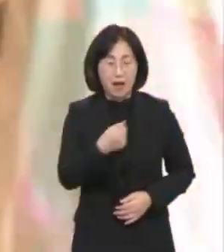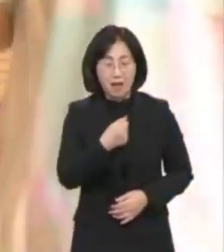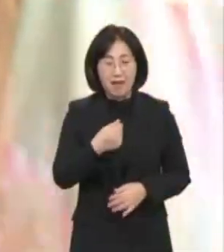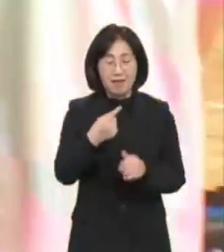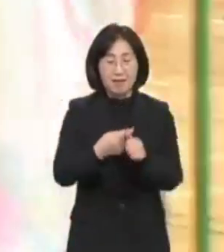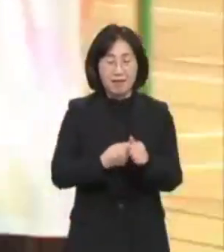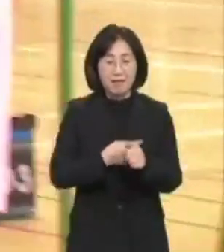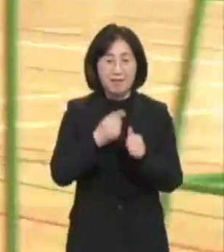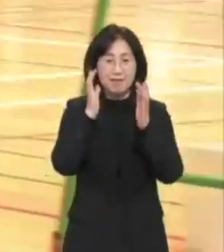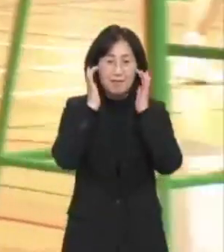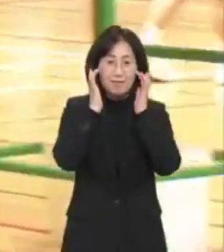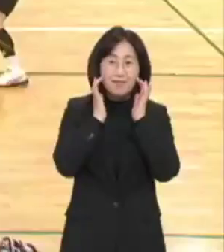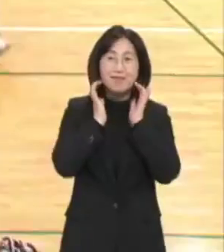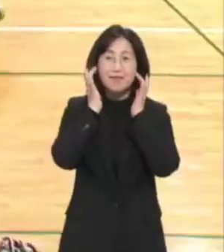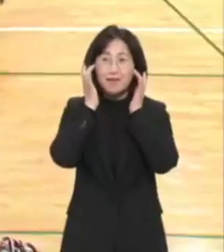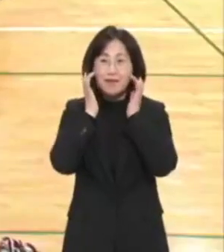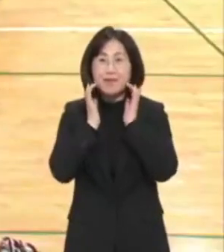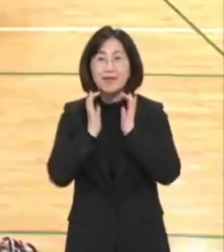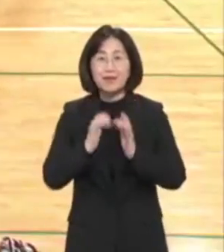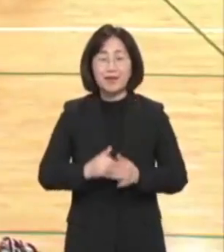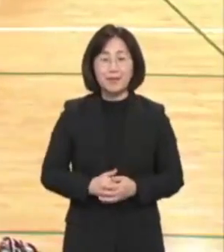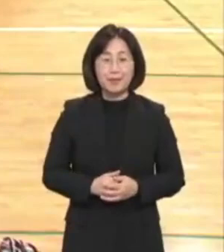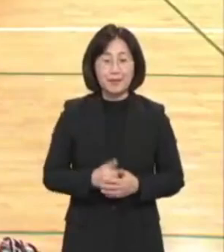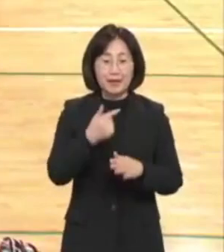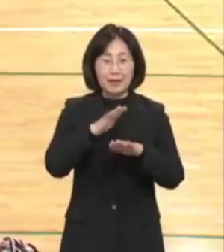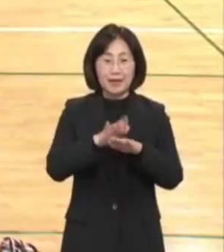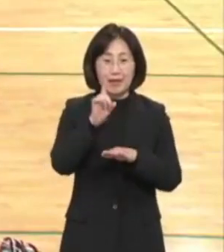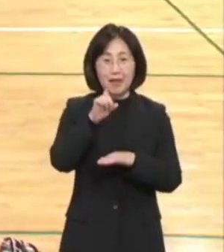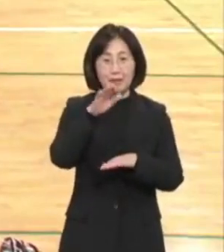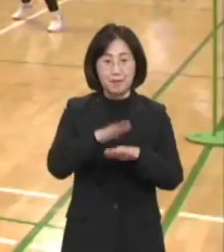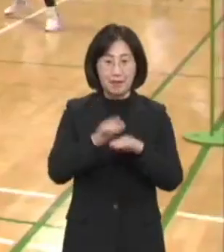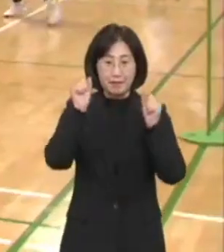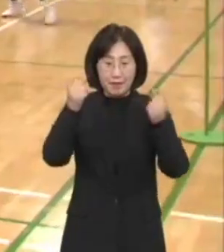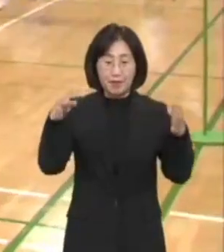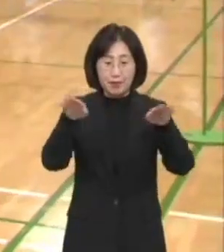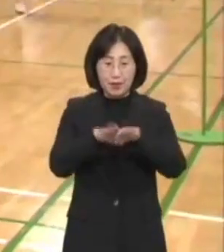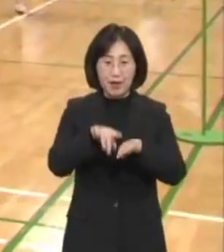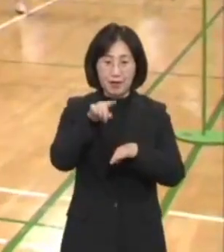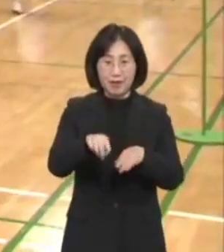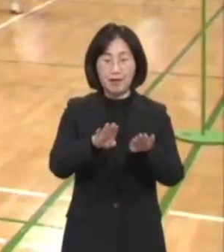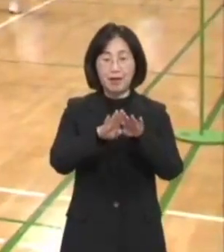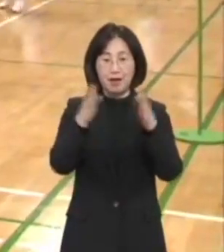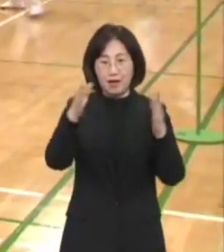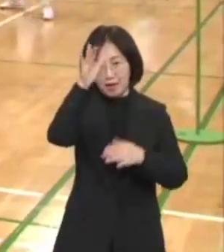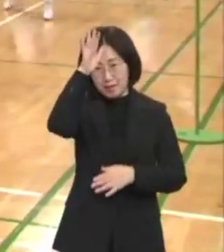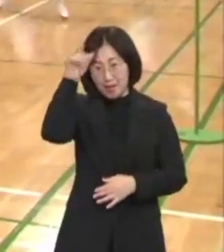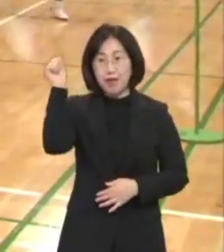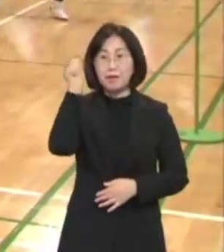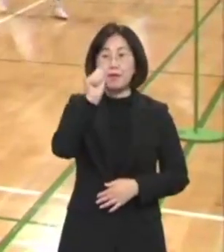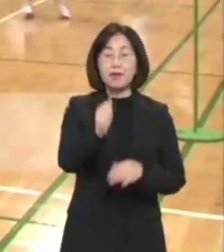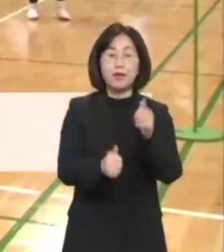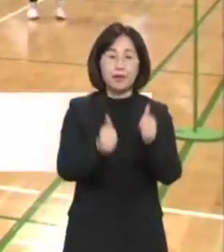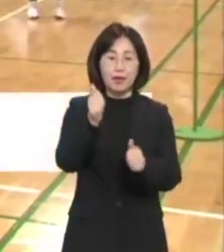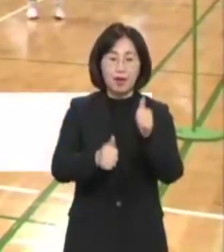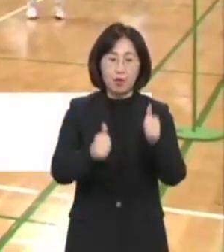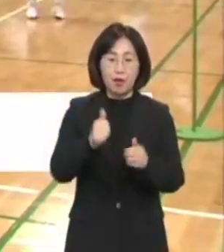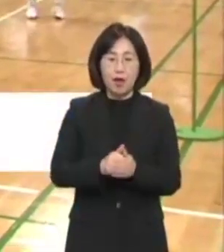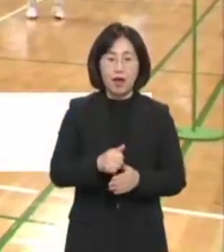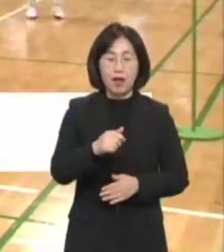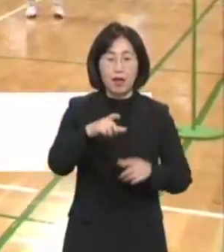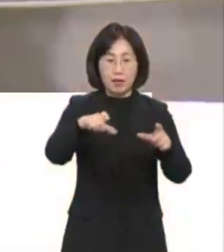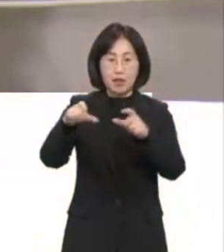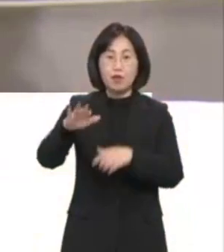얼굴엔 송글송글 땀이 맺힙니다. 대전 한밭체육관에서 열린 생활체육 배드민턴 대회. 지역 900여 팀에서